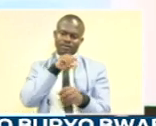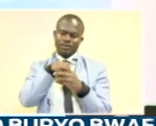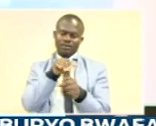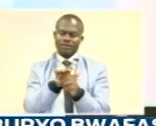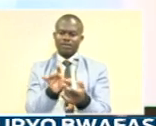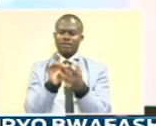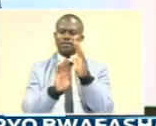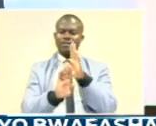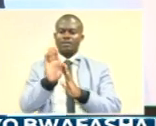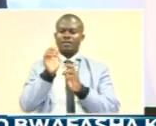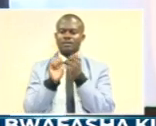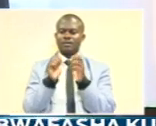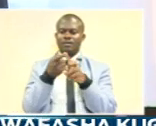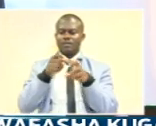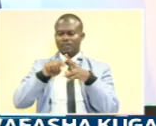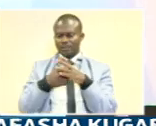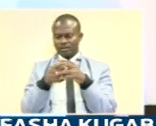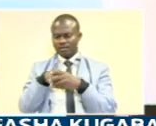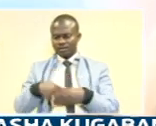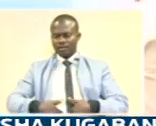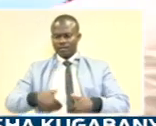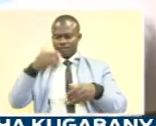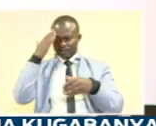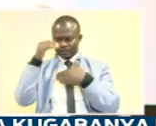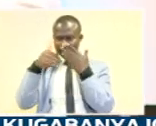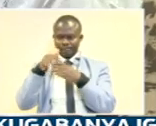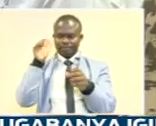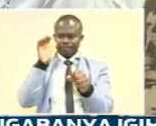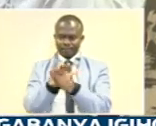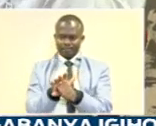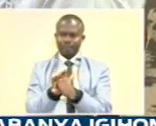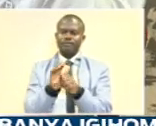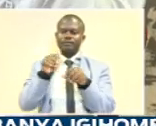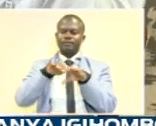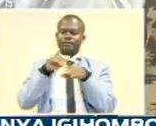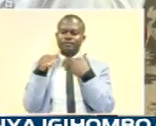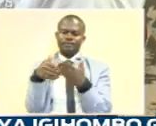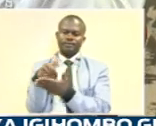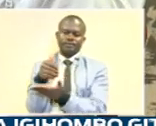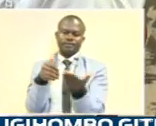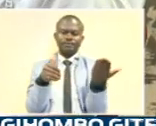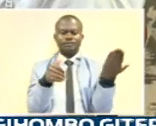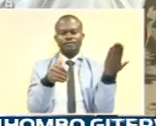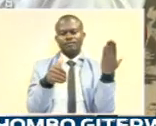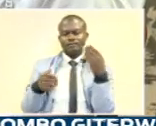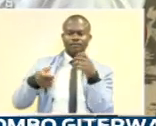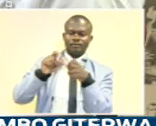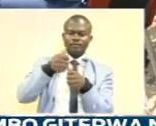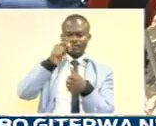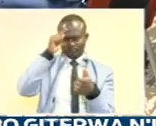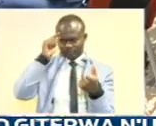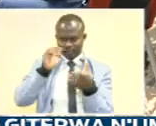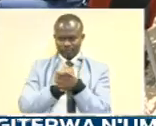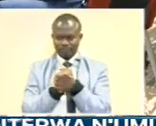mu guteza imbere siporo yabahereye mu rubyiruko, cyane cyane ko ari nacyo abanyamuryango bahereyeho rero bongera kugirira